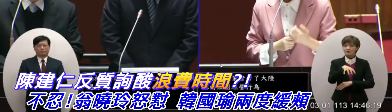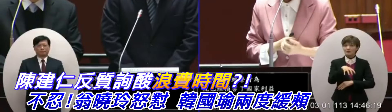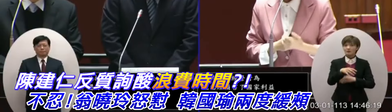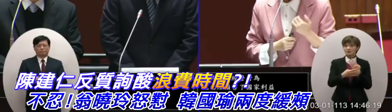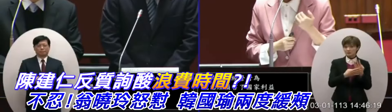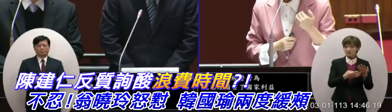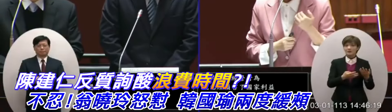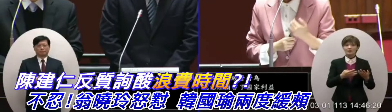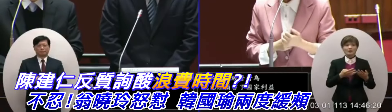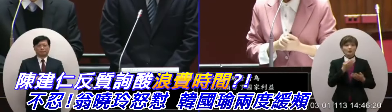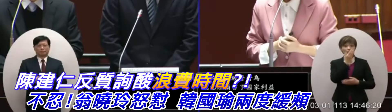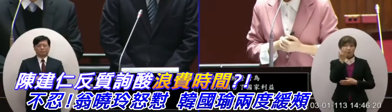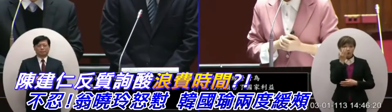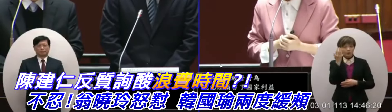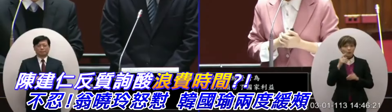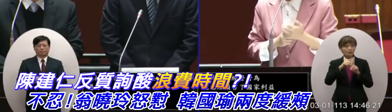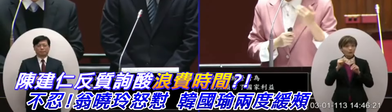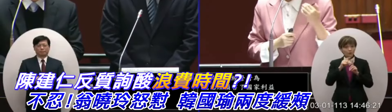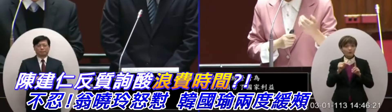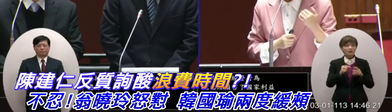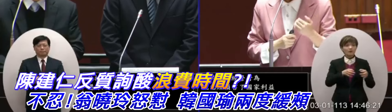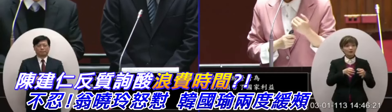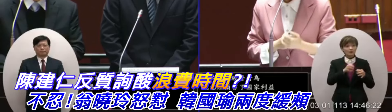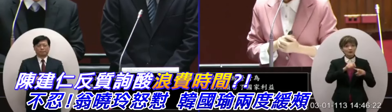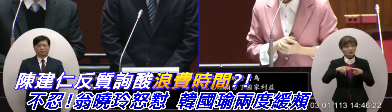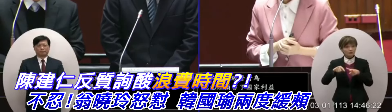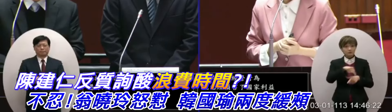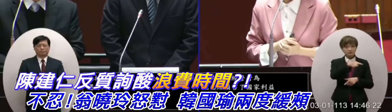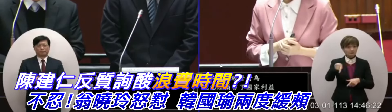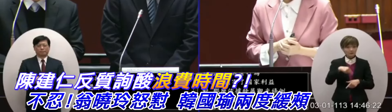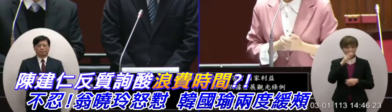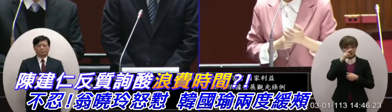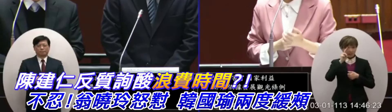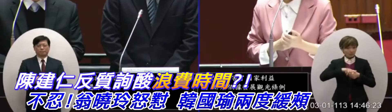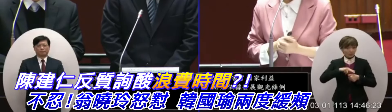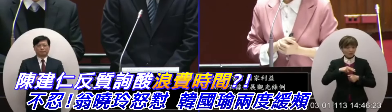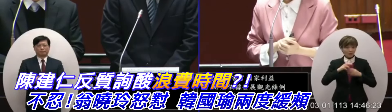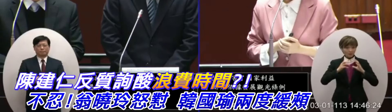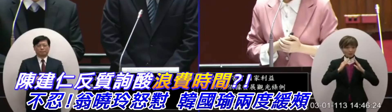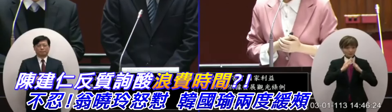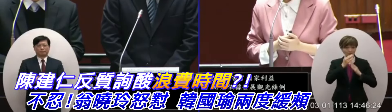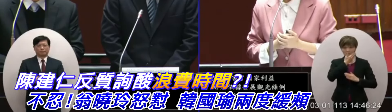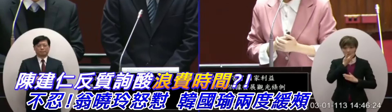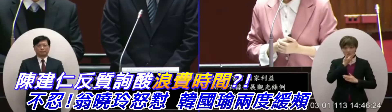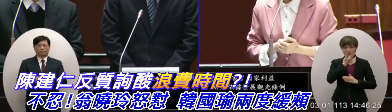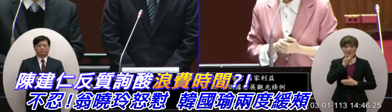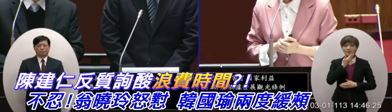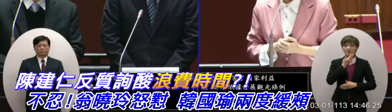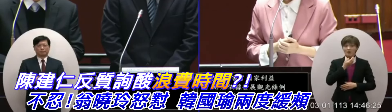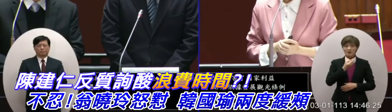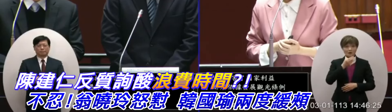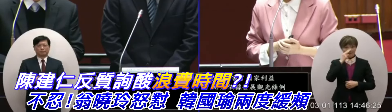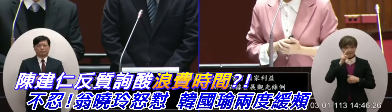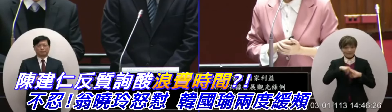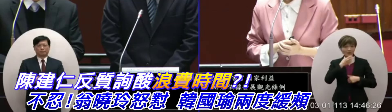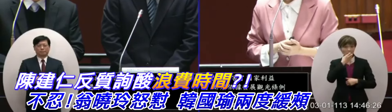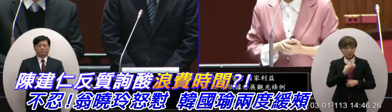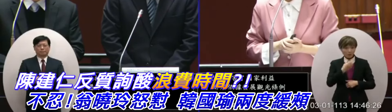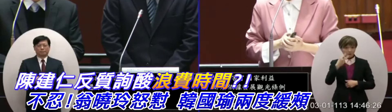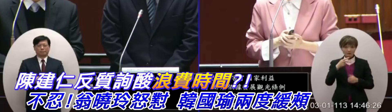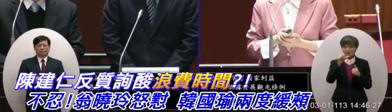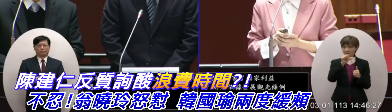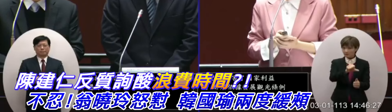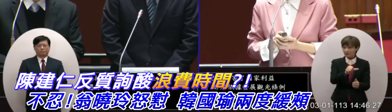旅馆业旅行业等等有损害国家利益，裁处罚款。请